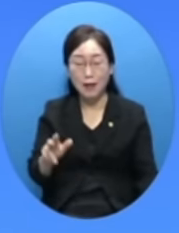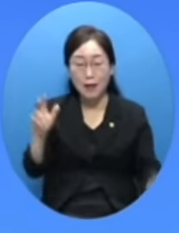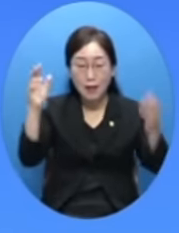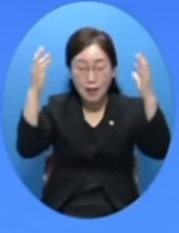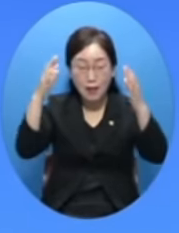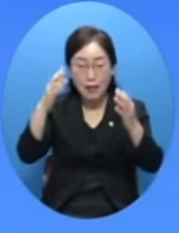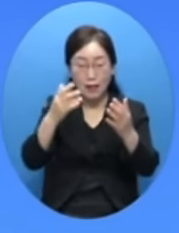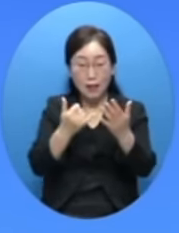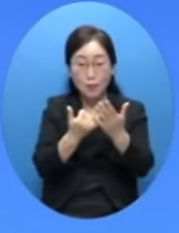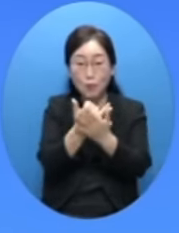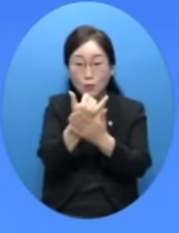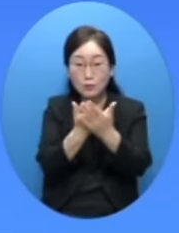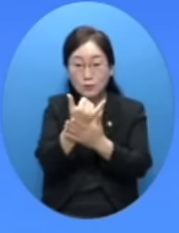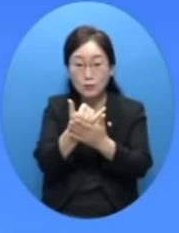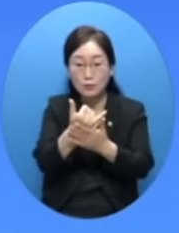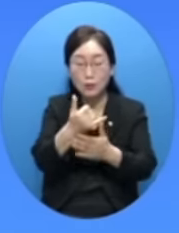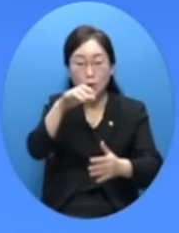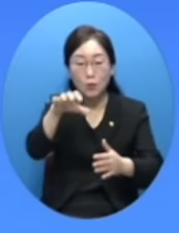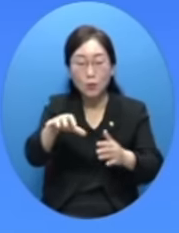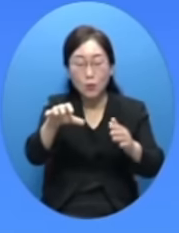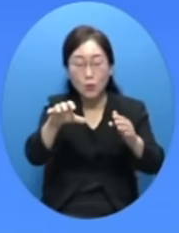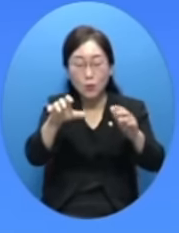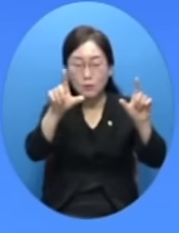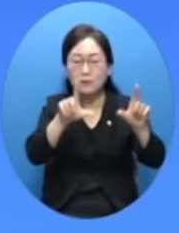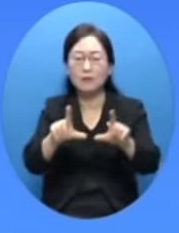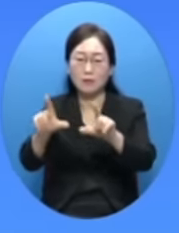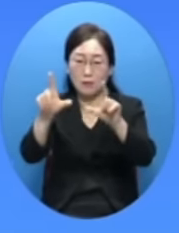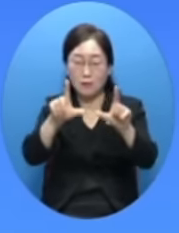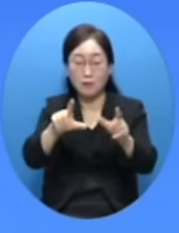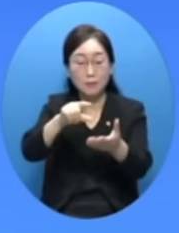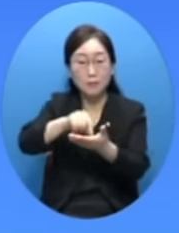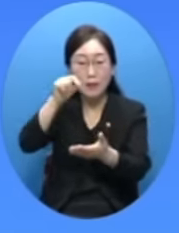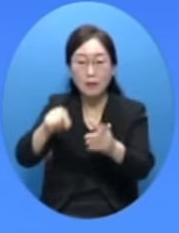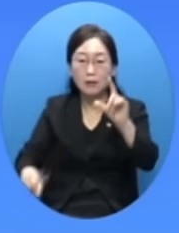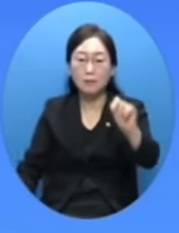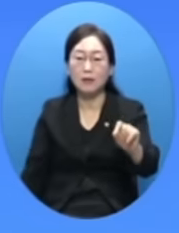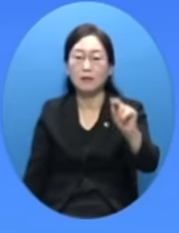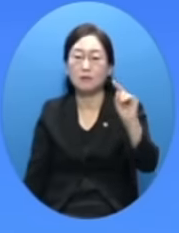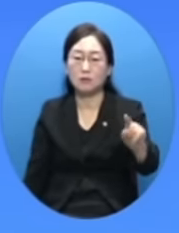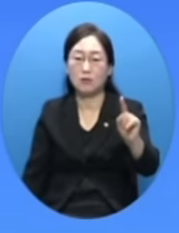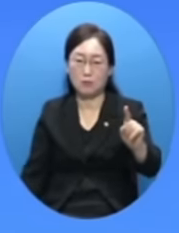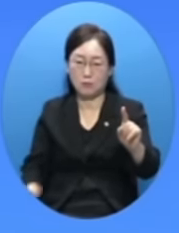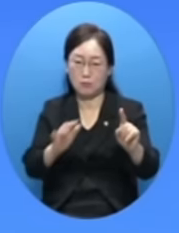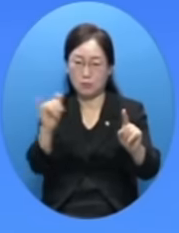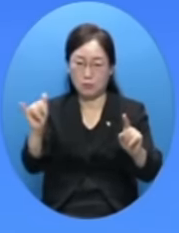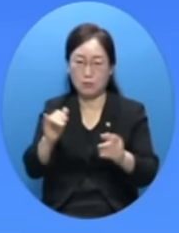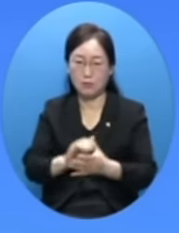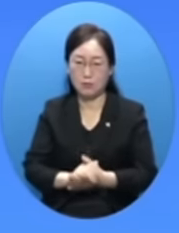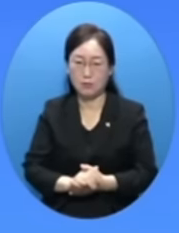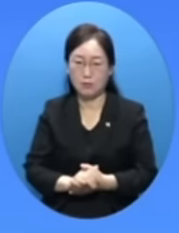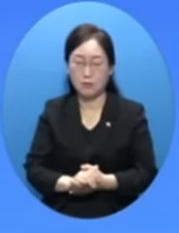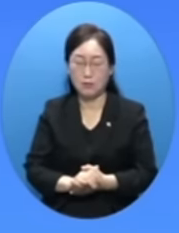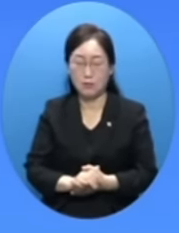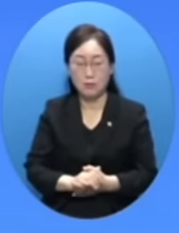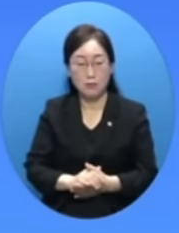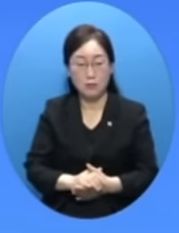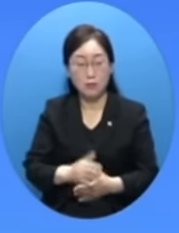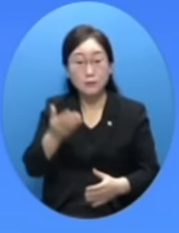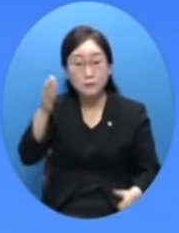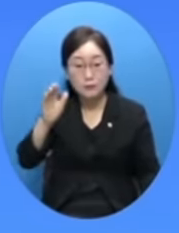아동복지시설에 살고 있는 아이들이 약 11,000명이 되는데 그보다도 놀라운